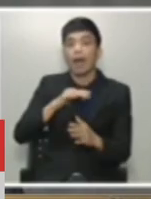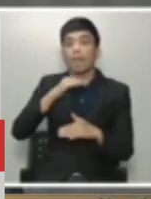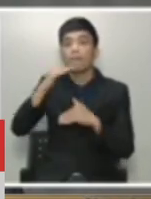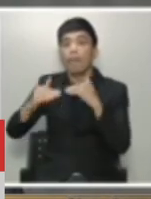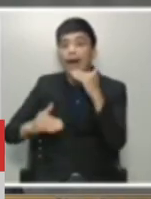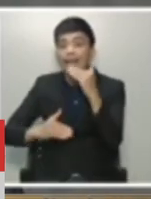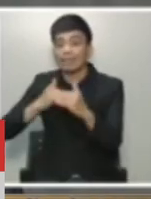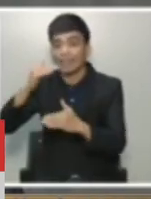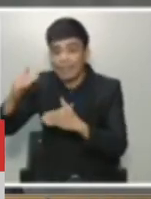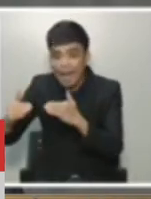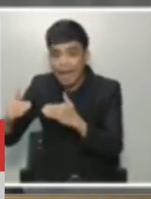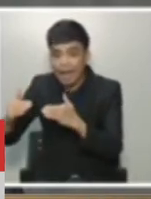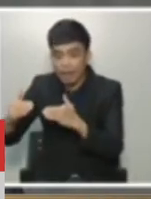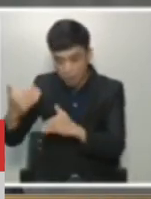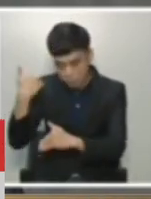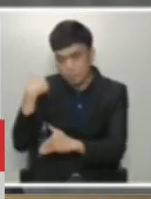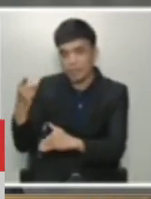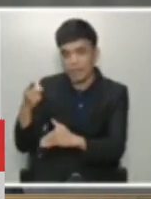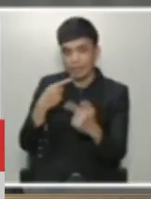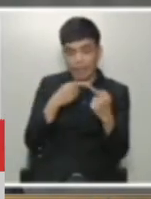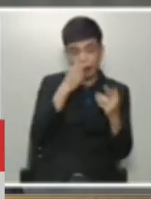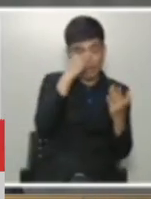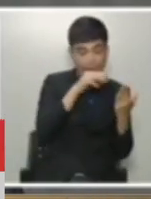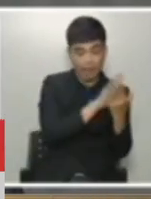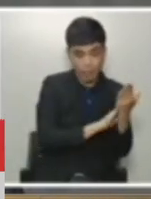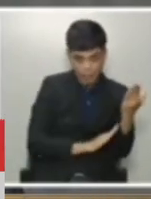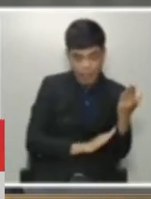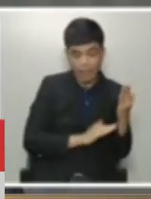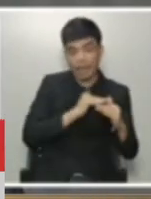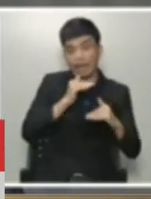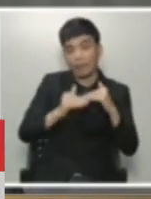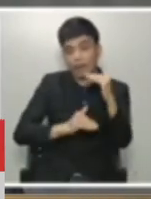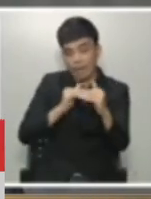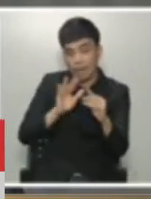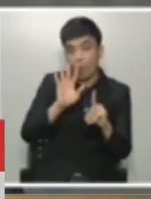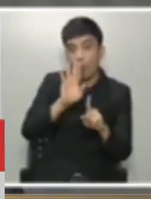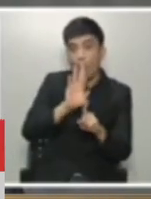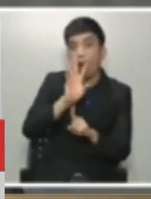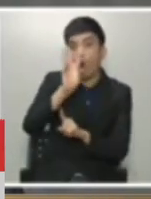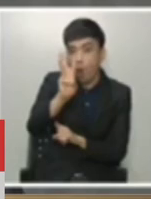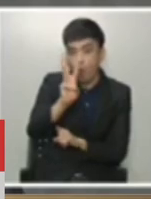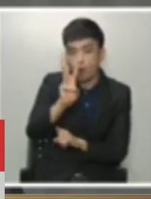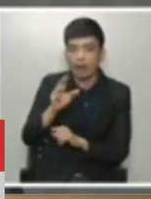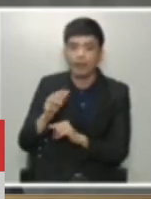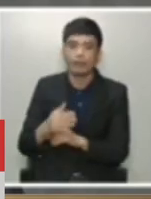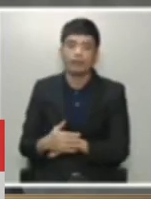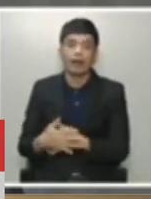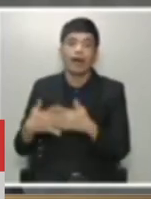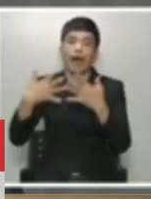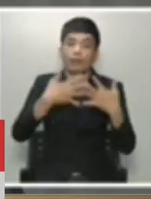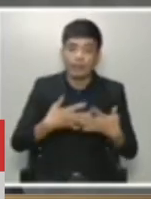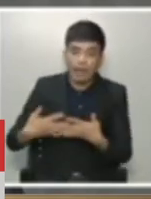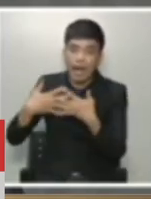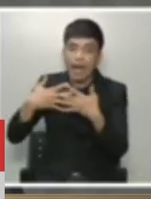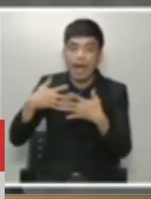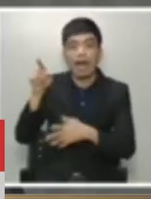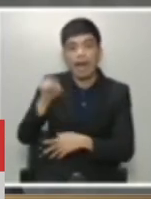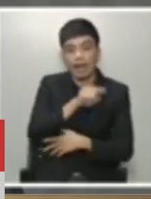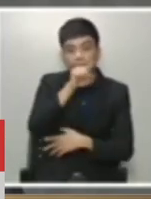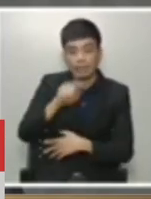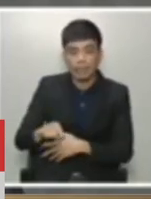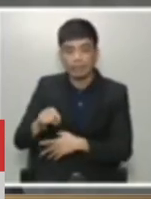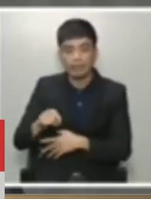ทศเราเองเนี่ยที่เป็นประเทศกำลังพัฒนาไปอยู่อันดับ6อเมริกาอังกฤษนะครับแคนาดาออส